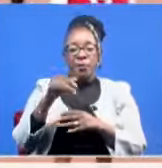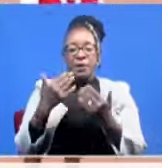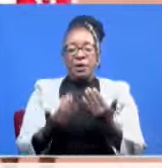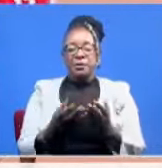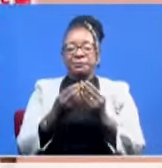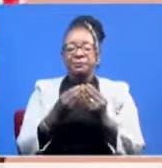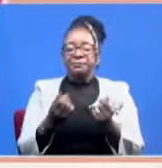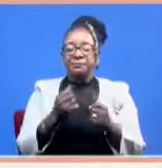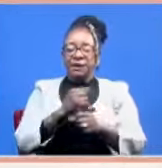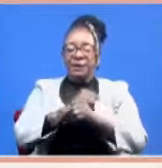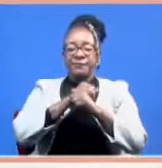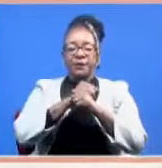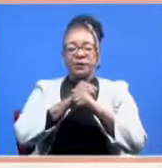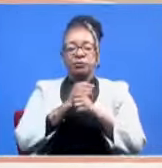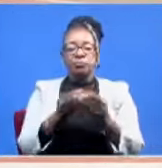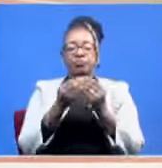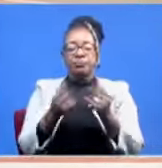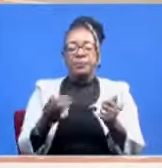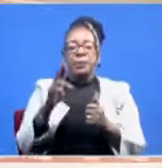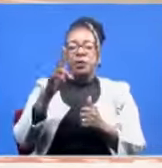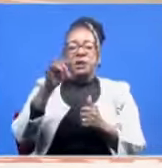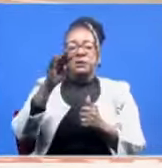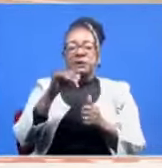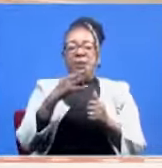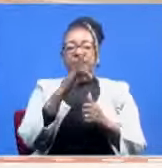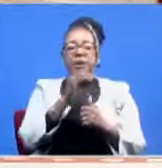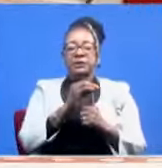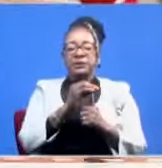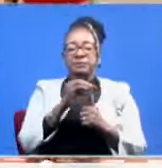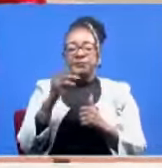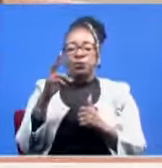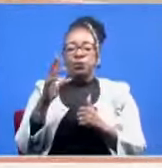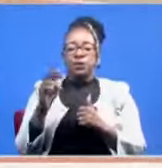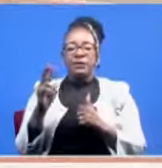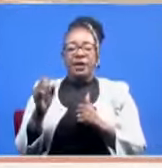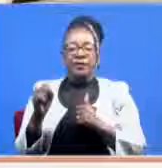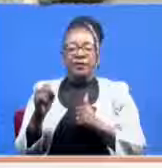kutetea taji lao kwa kualaza Ulinzi alama 30-25.